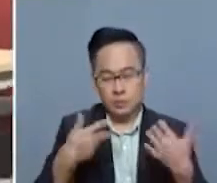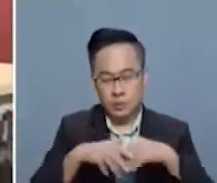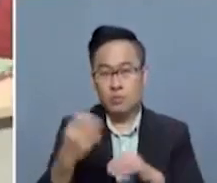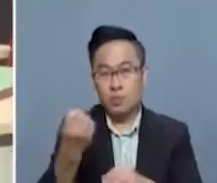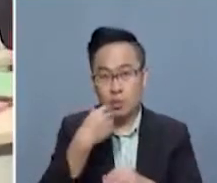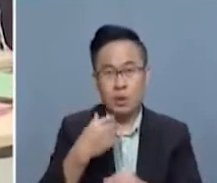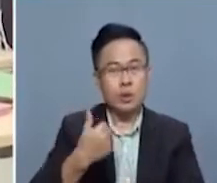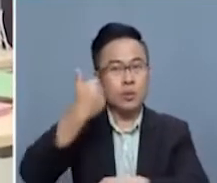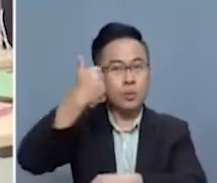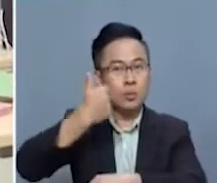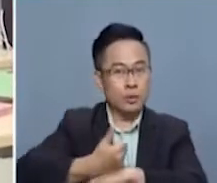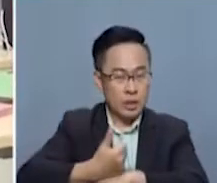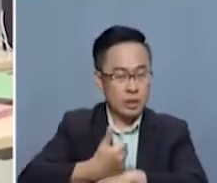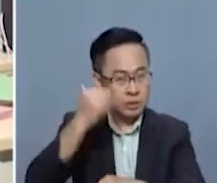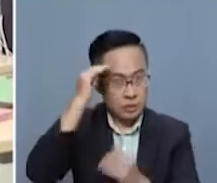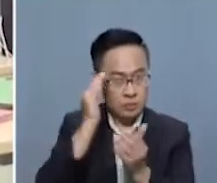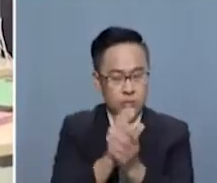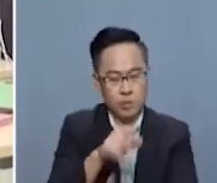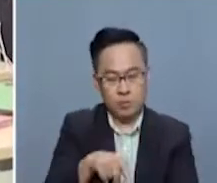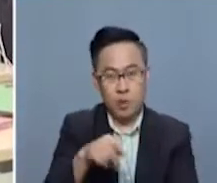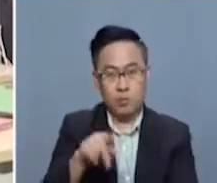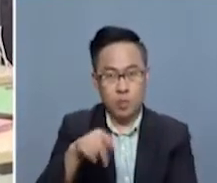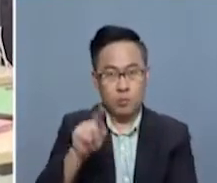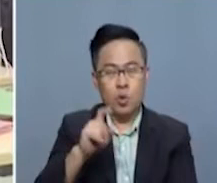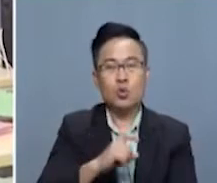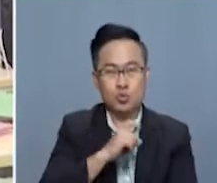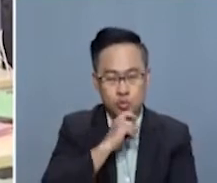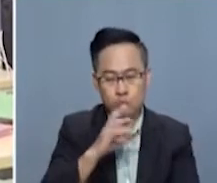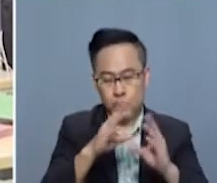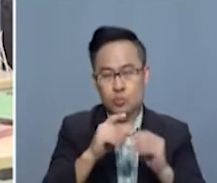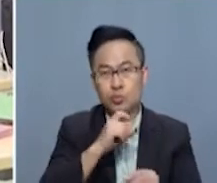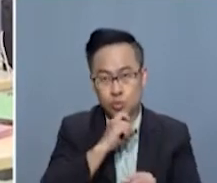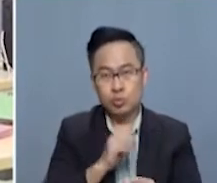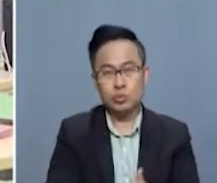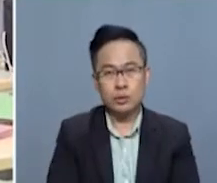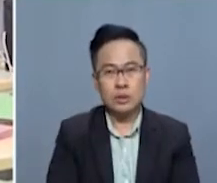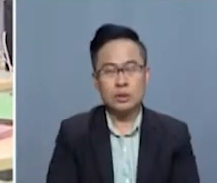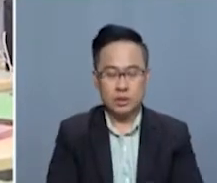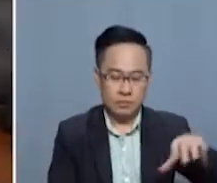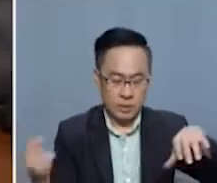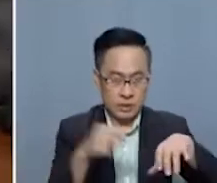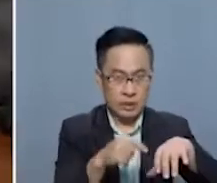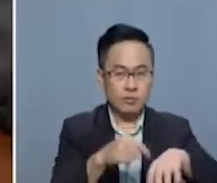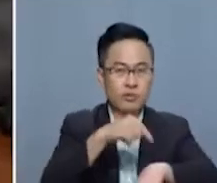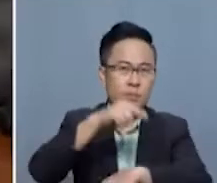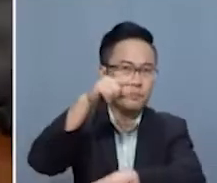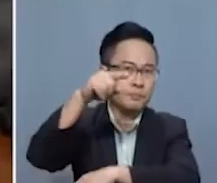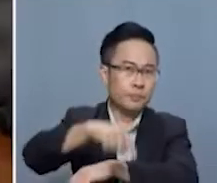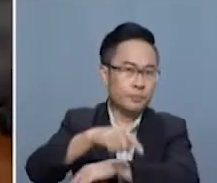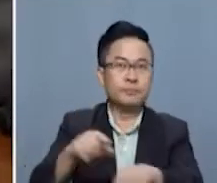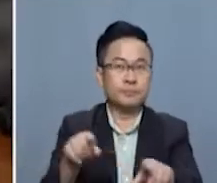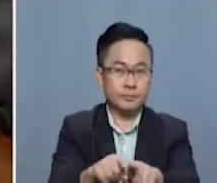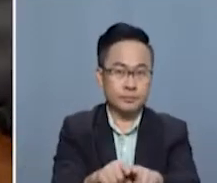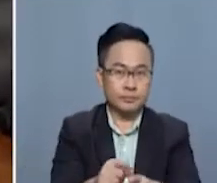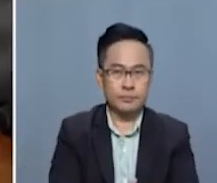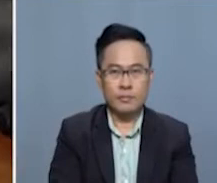าพลตำรวจตรีกมลเหรียญราชาผู้บังคับการปปป.ติดประชุมด้านนอกสถานที่ค่ะและจะเข้ามาที่ปปป.ในช่วงบ่ายด้วยกันเช่น